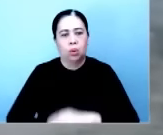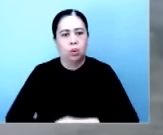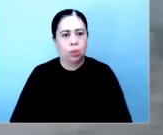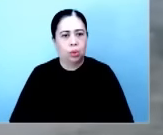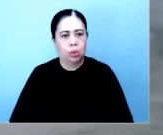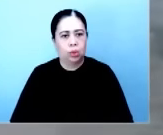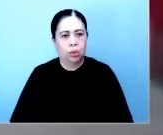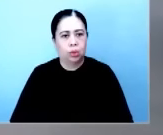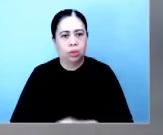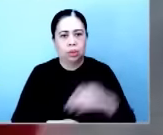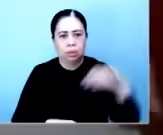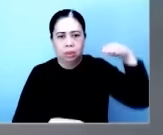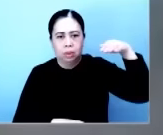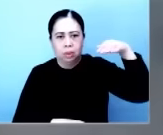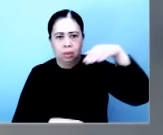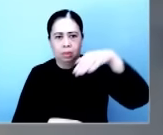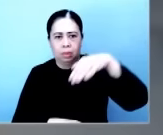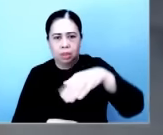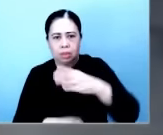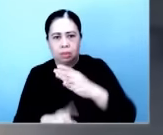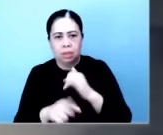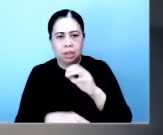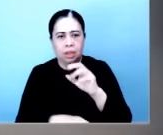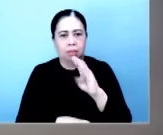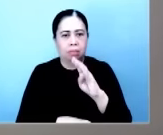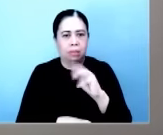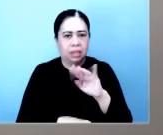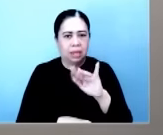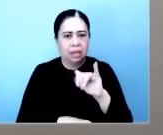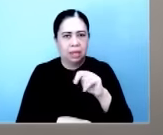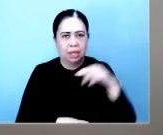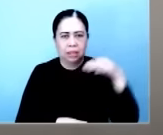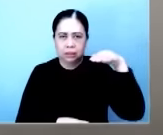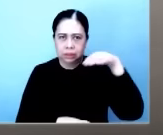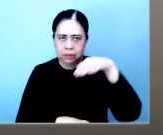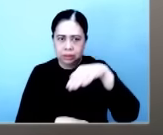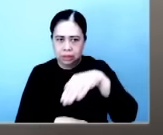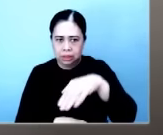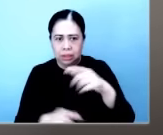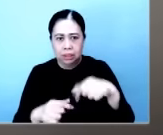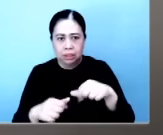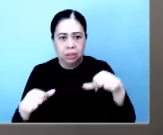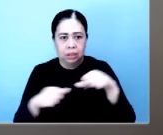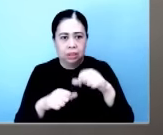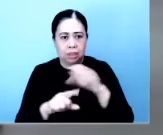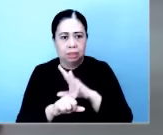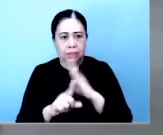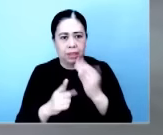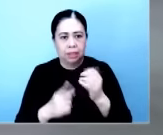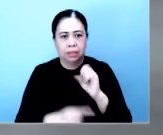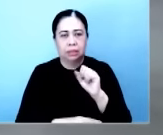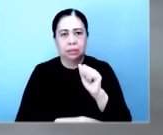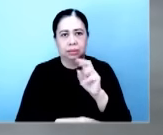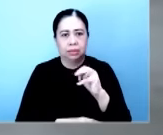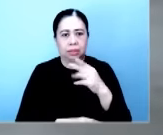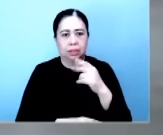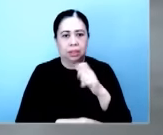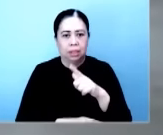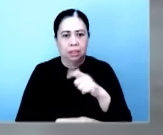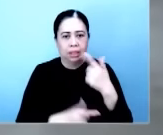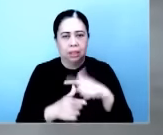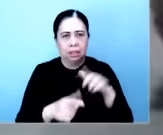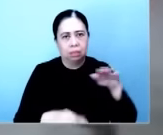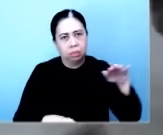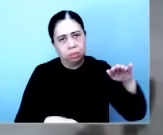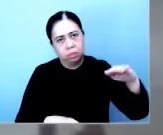kasi yun, kasi po yung barangay Minaya is then pababa po siya, then pagdating po sa barangay San Miguel, may pa-curb po dyan na